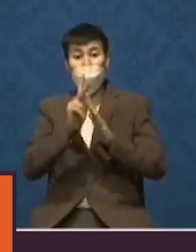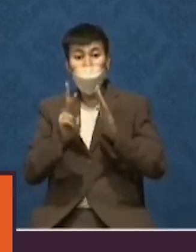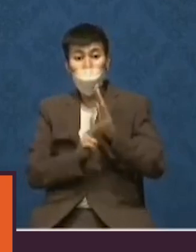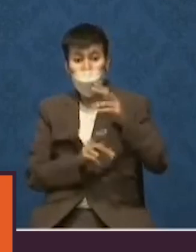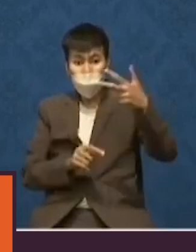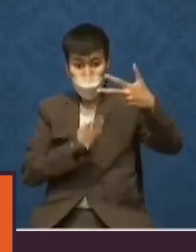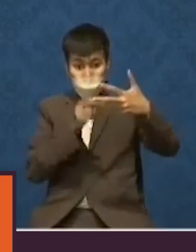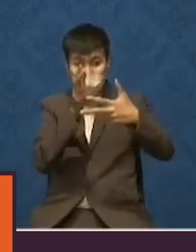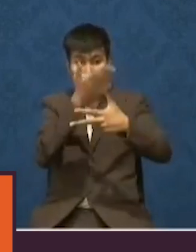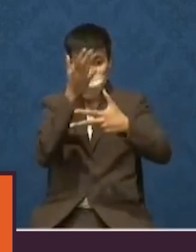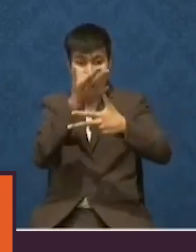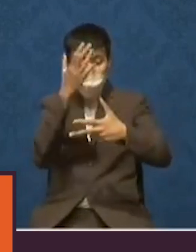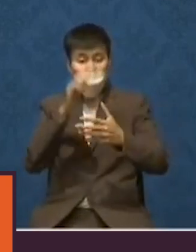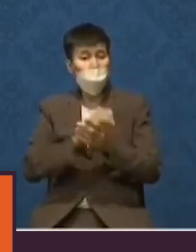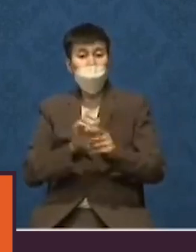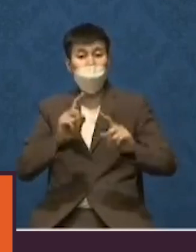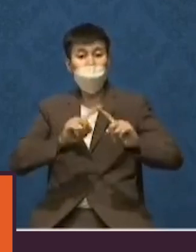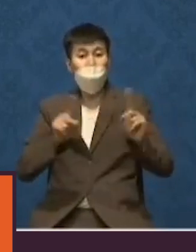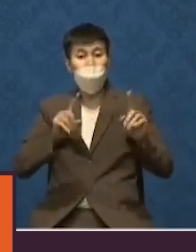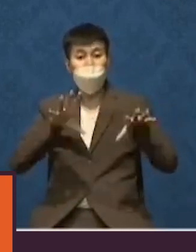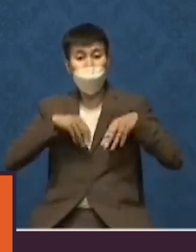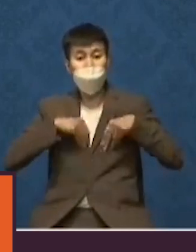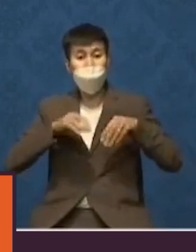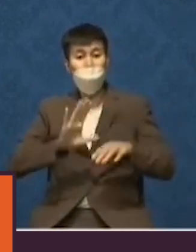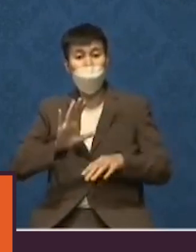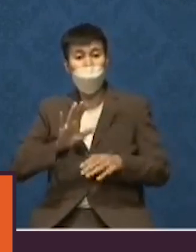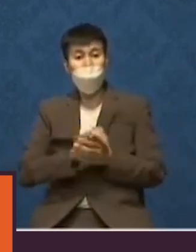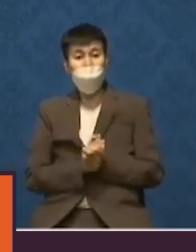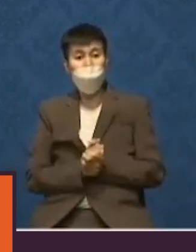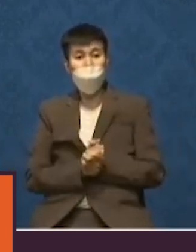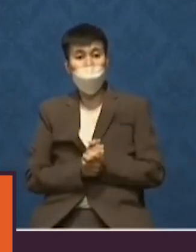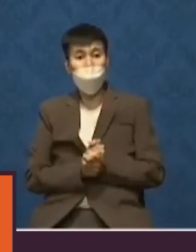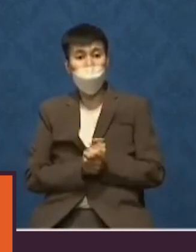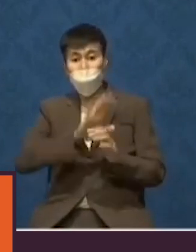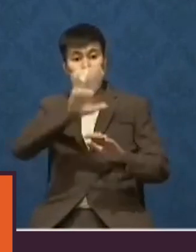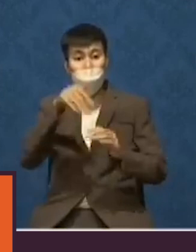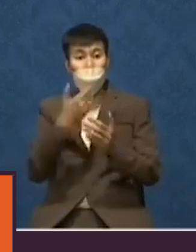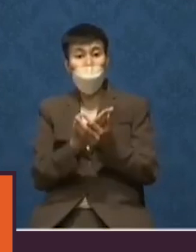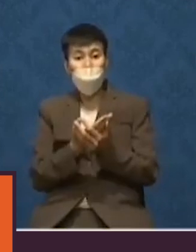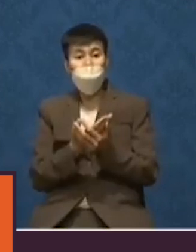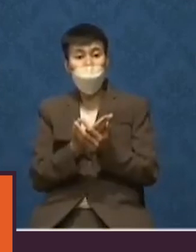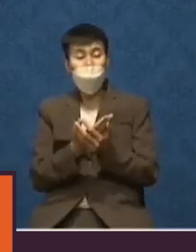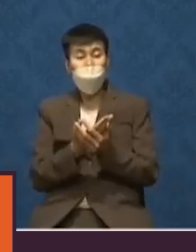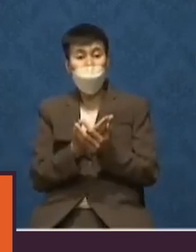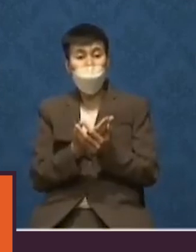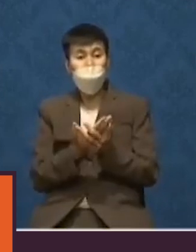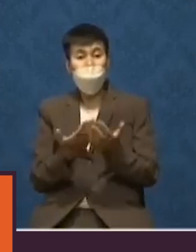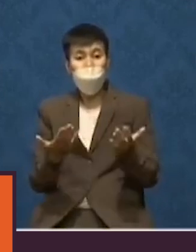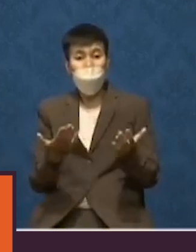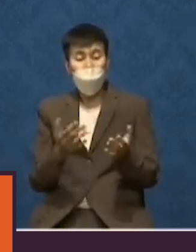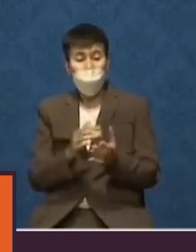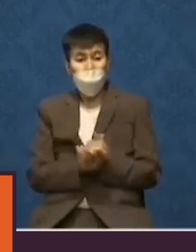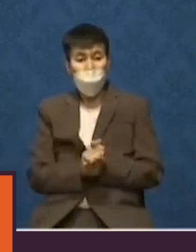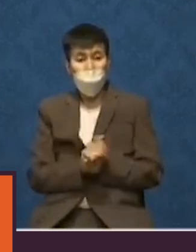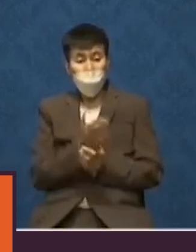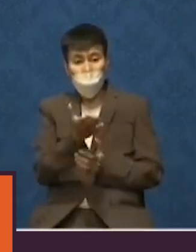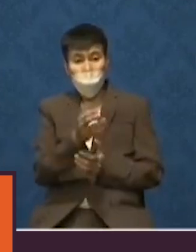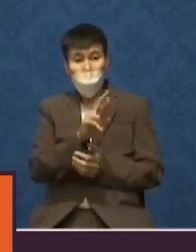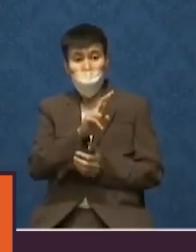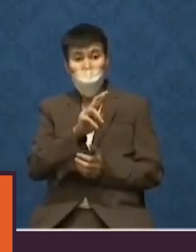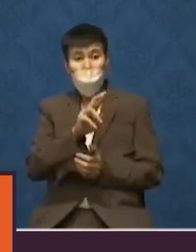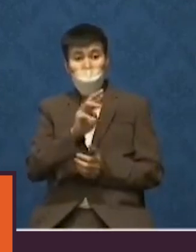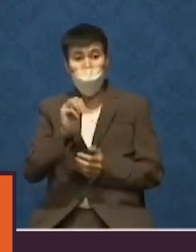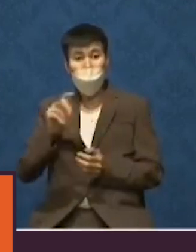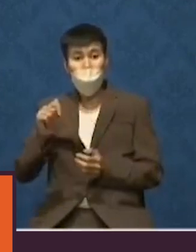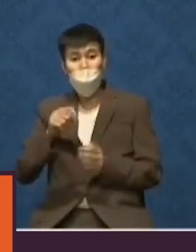ายแต่ไม่รับหลักการแค่นี้ครับทั้งหมดคือท่านรัฐมนตรีท่านยืนอ่านไม่เ